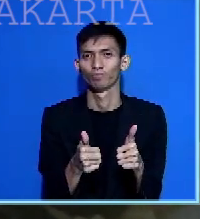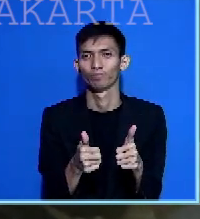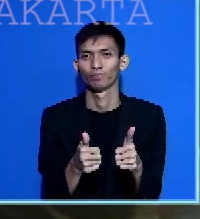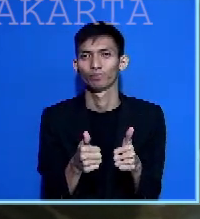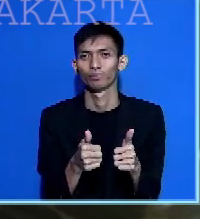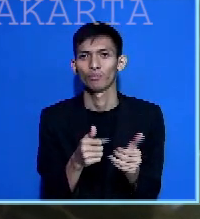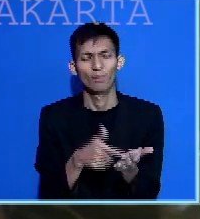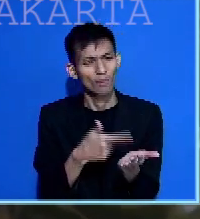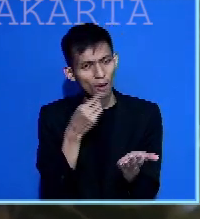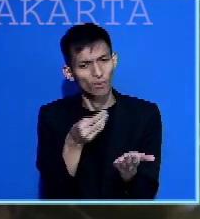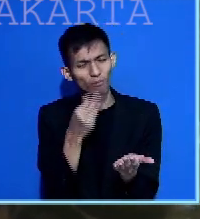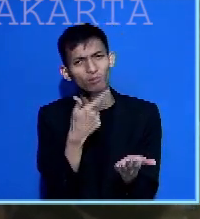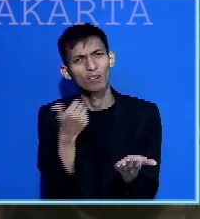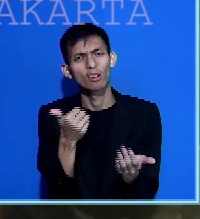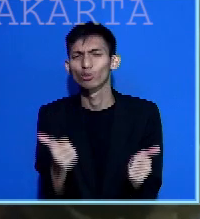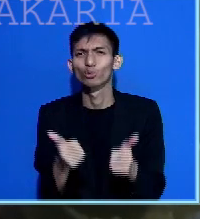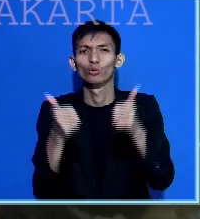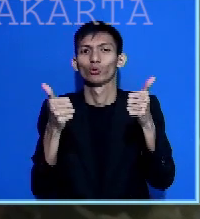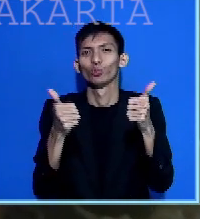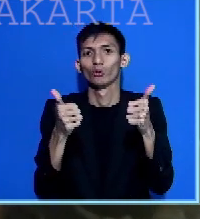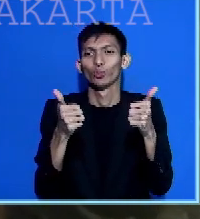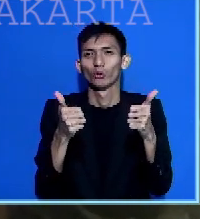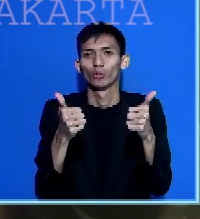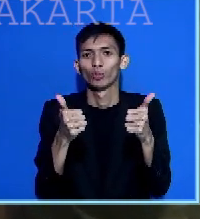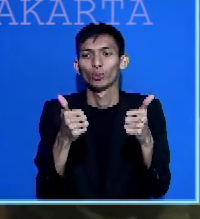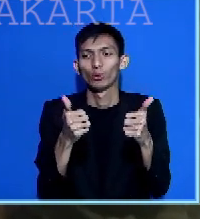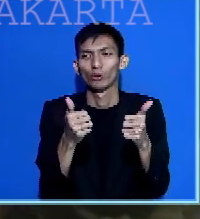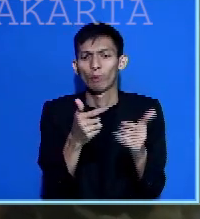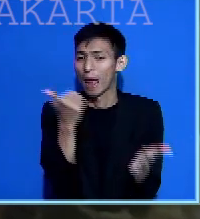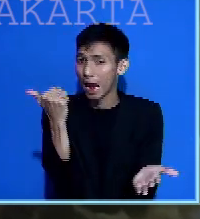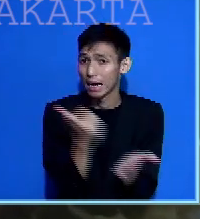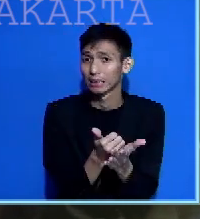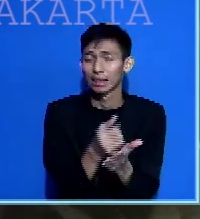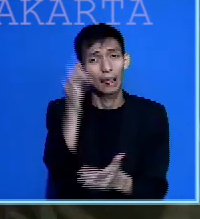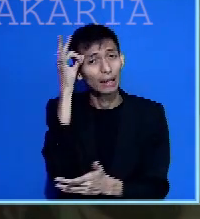ya, asik. Terus rasanya itu original ya,